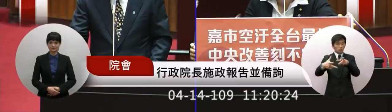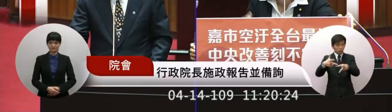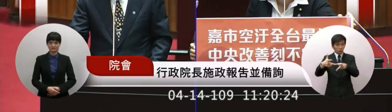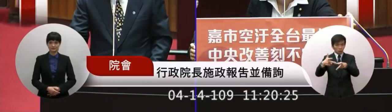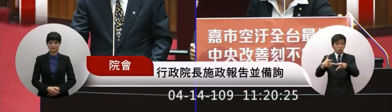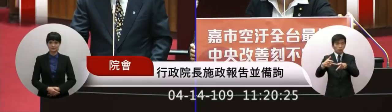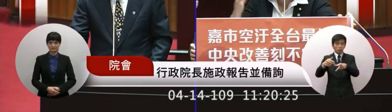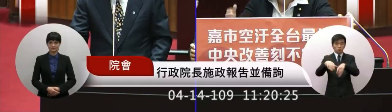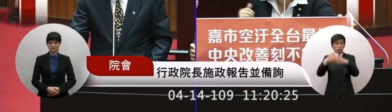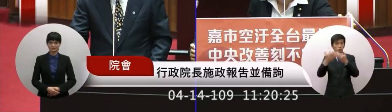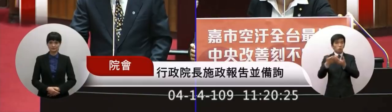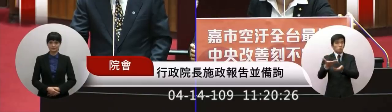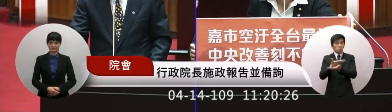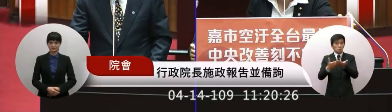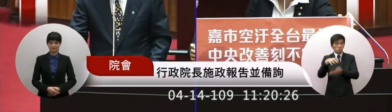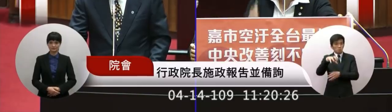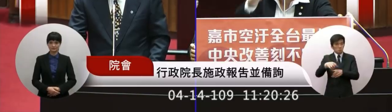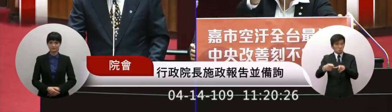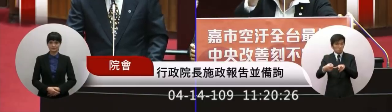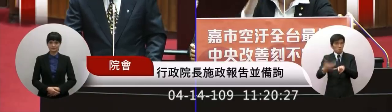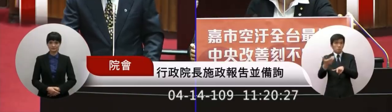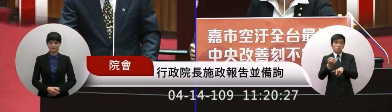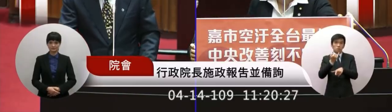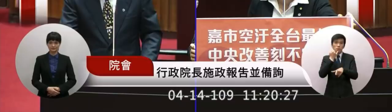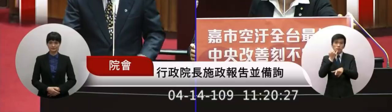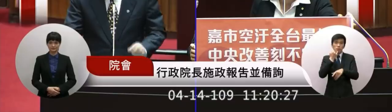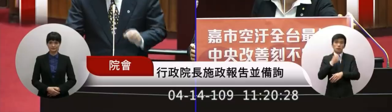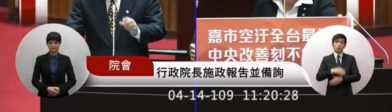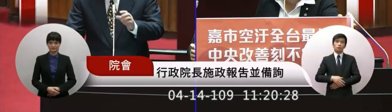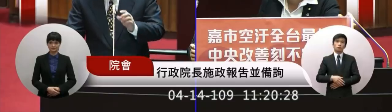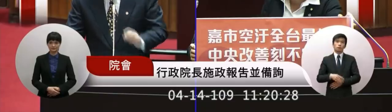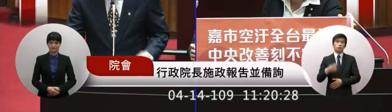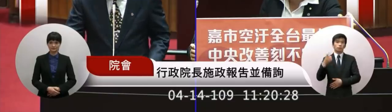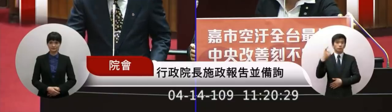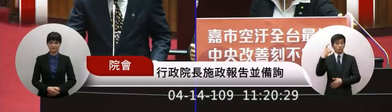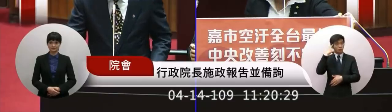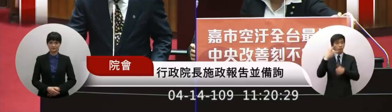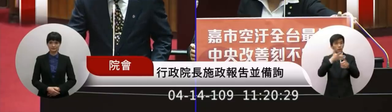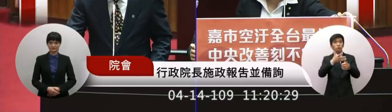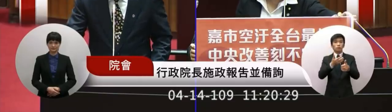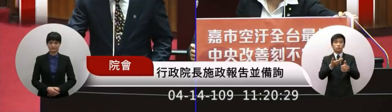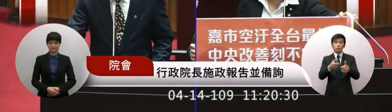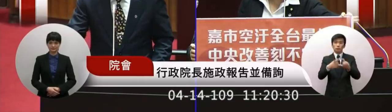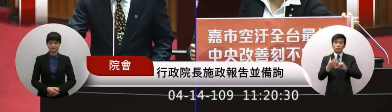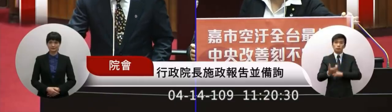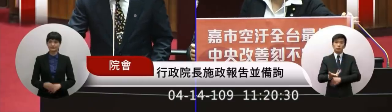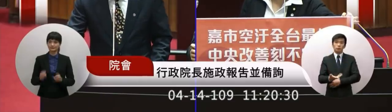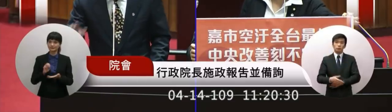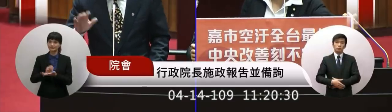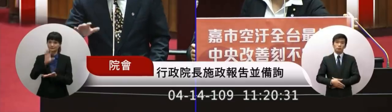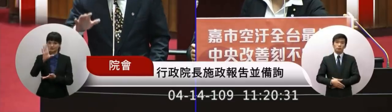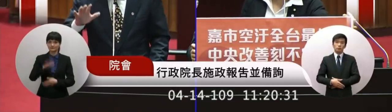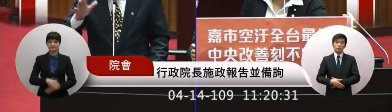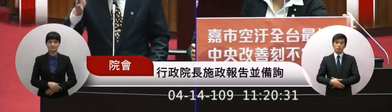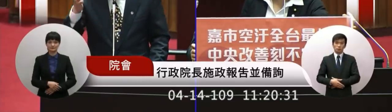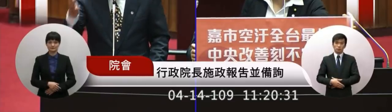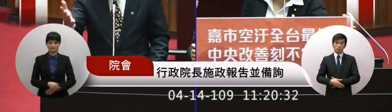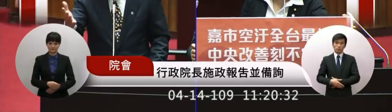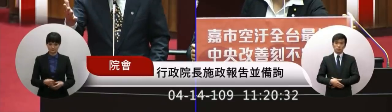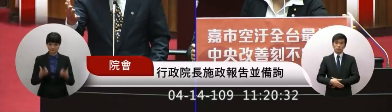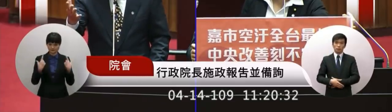可以去了解可以知道是不是署長你這個可以回答一下跟委員我們本來